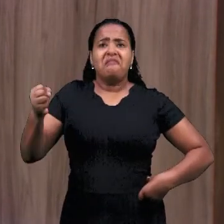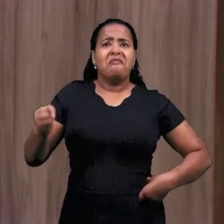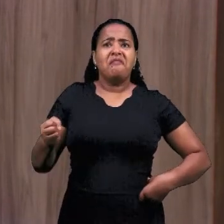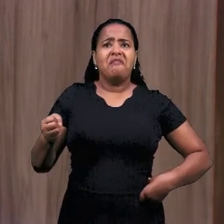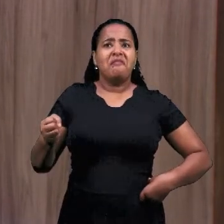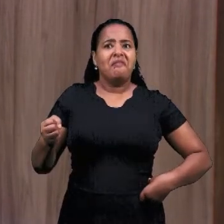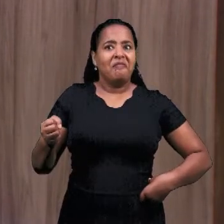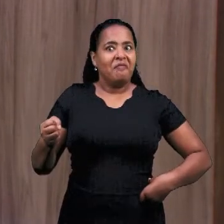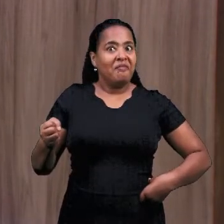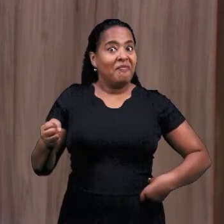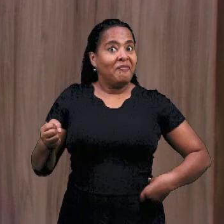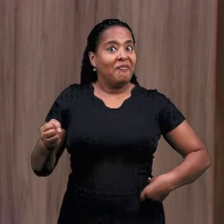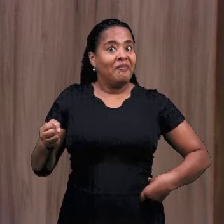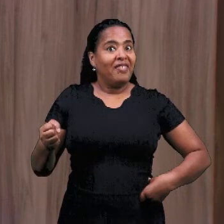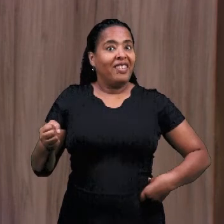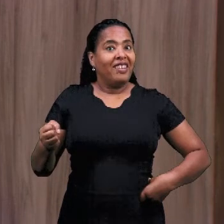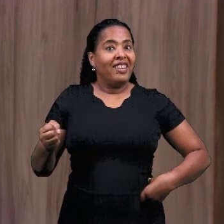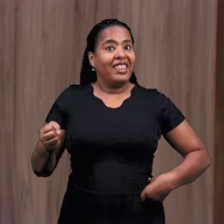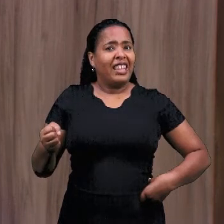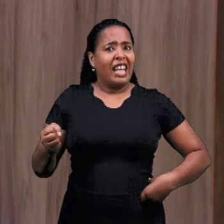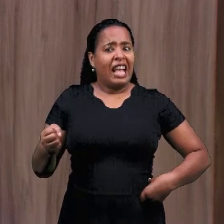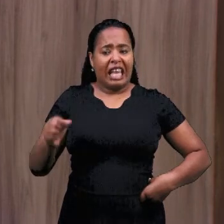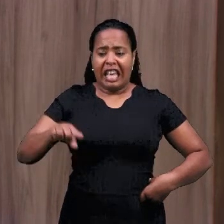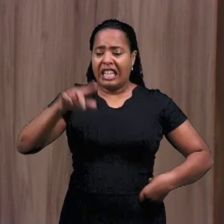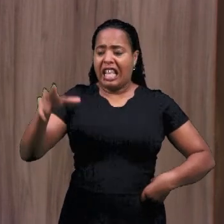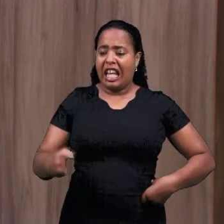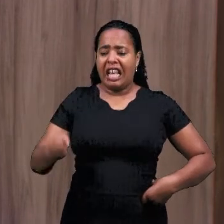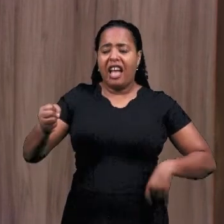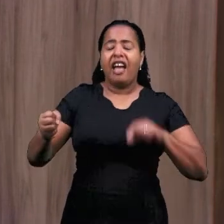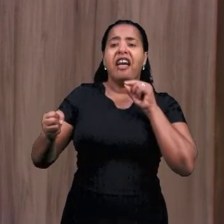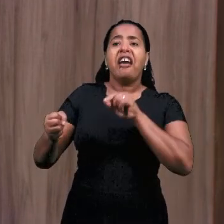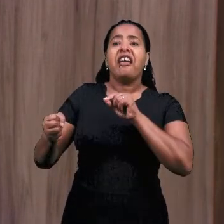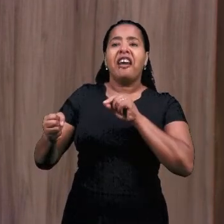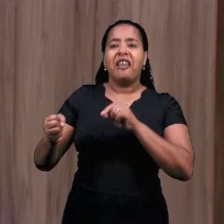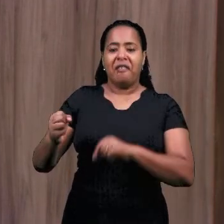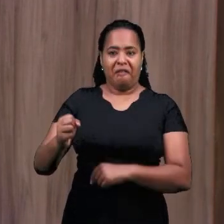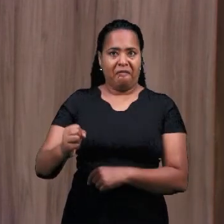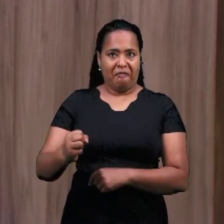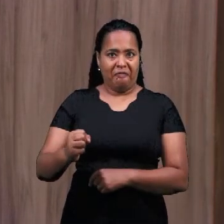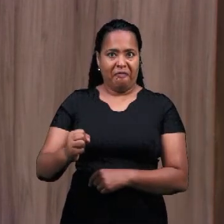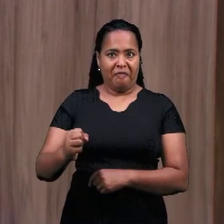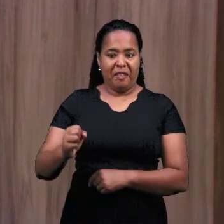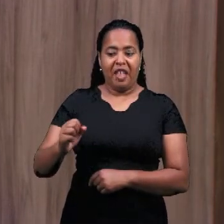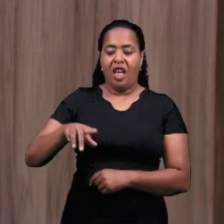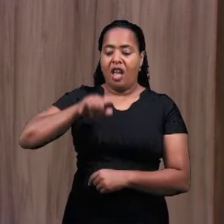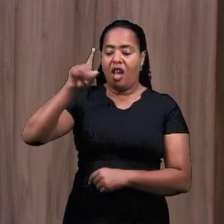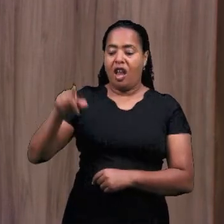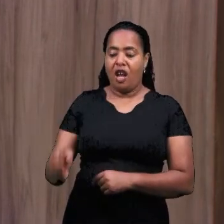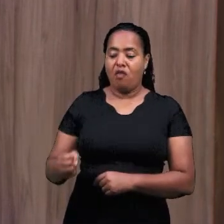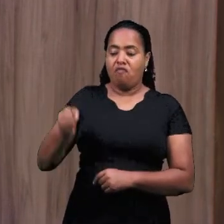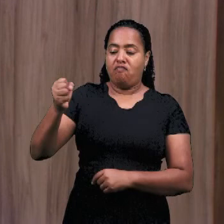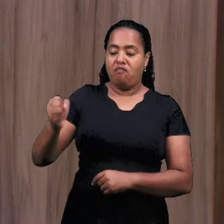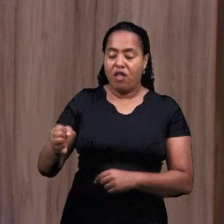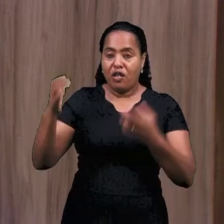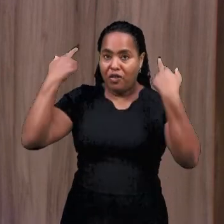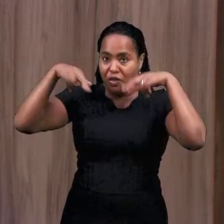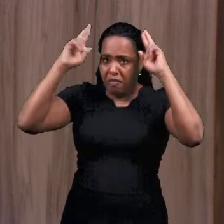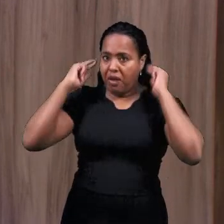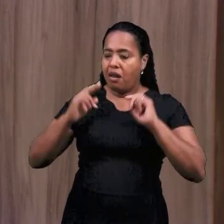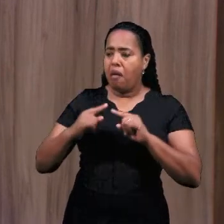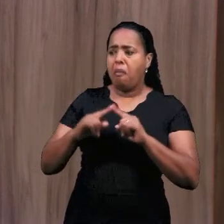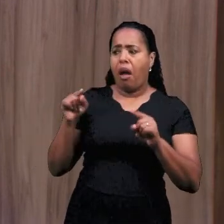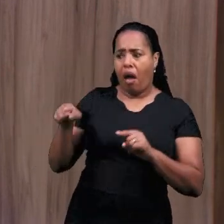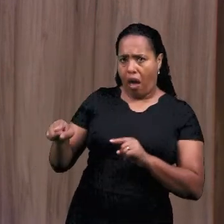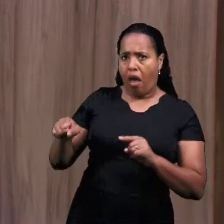son sac et son bâton de berger. Généralement, celui qui porte un bâton de berger, c'est un berger de brebis.